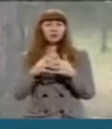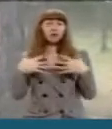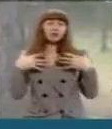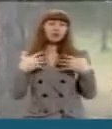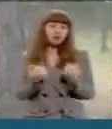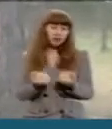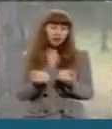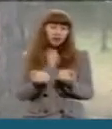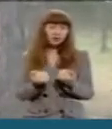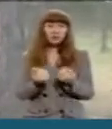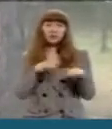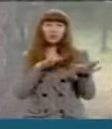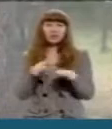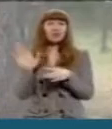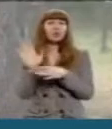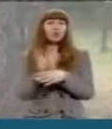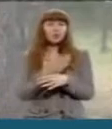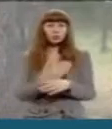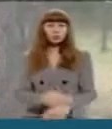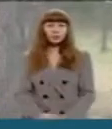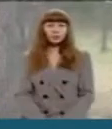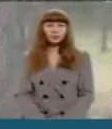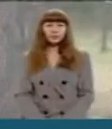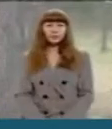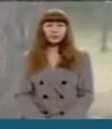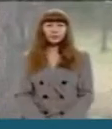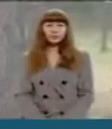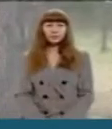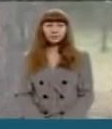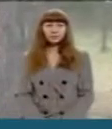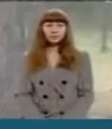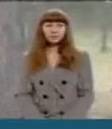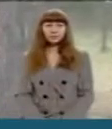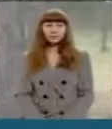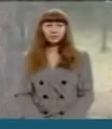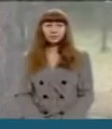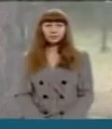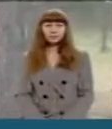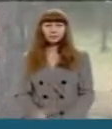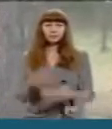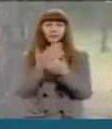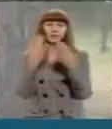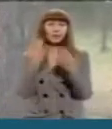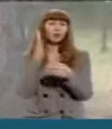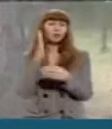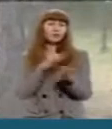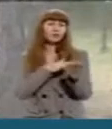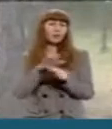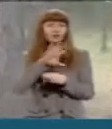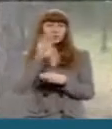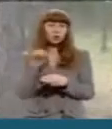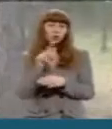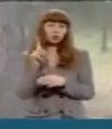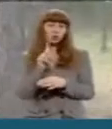сараптама қорытындысының біреуі оң нәтиже көрсетсе, ол күмәнді саналады. Тағы қайтара талдау күмәнді болса, малда